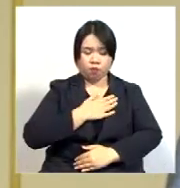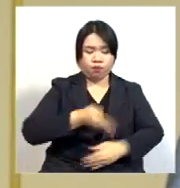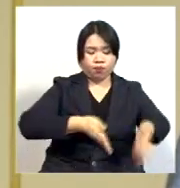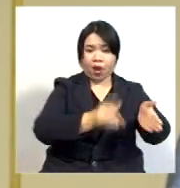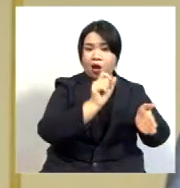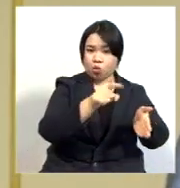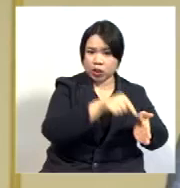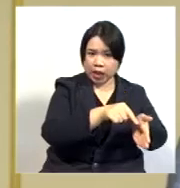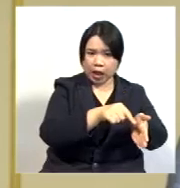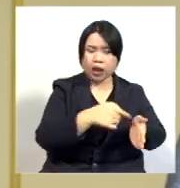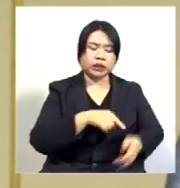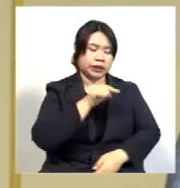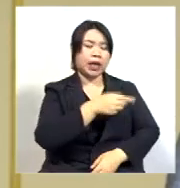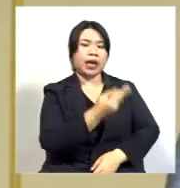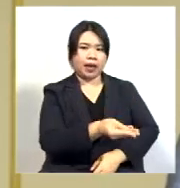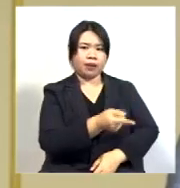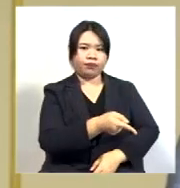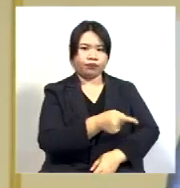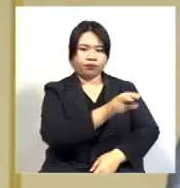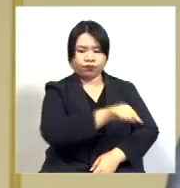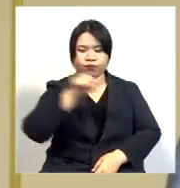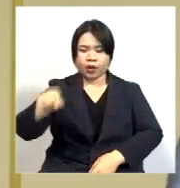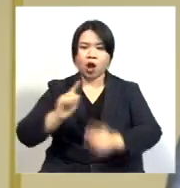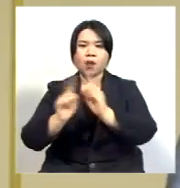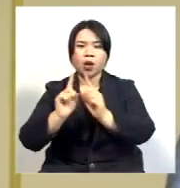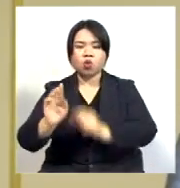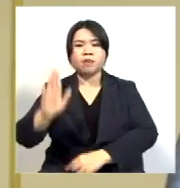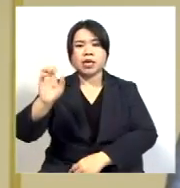ษเนี่ยได้มอบให้การทางพิเศษเนี่ยไปเจรจากับบริษัท